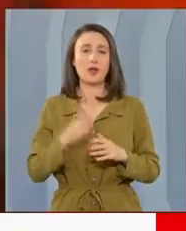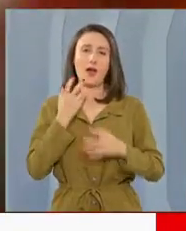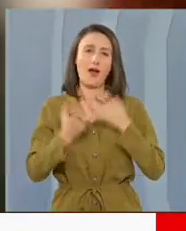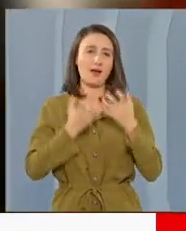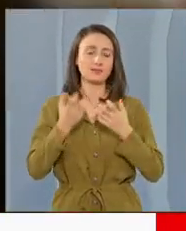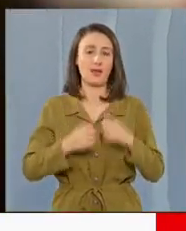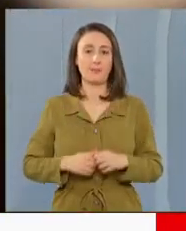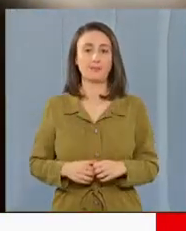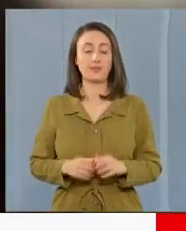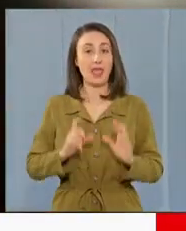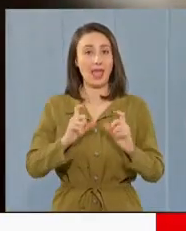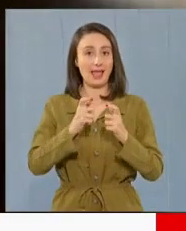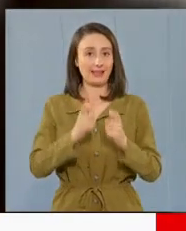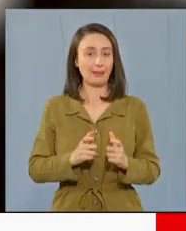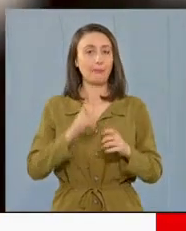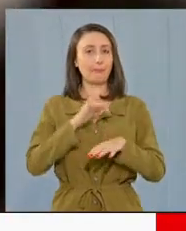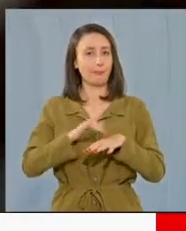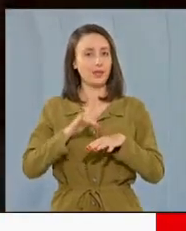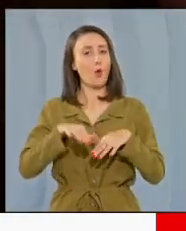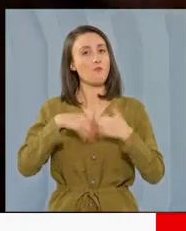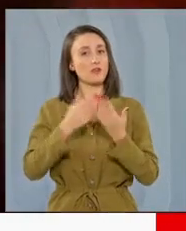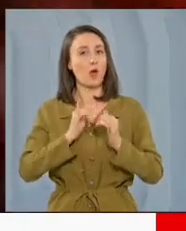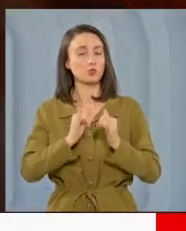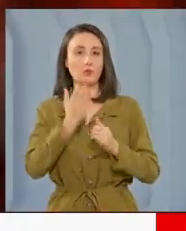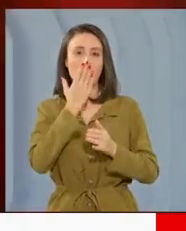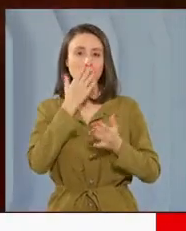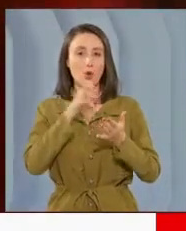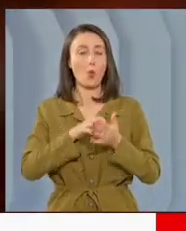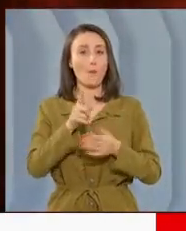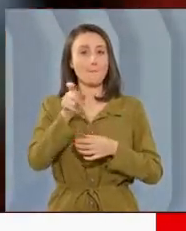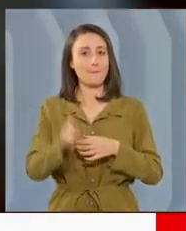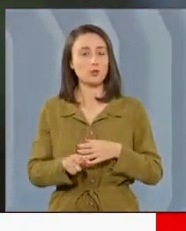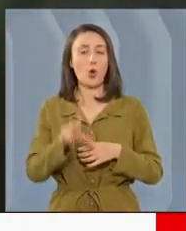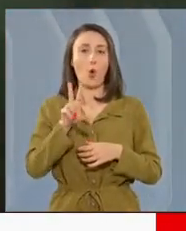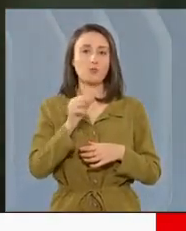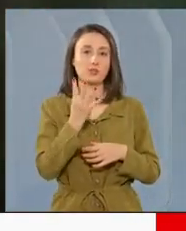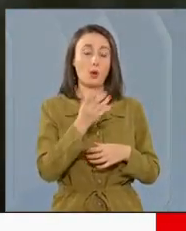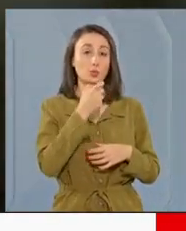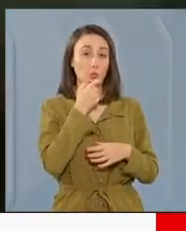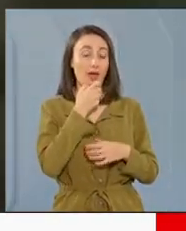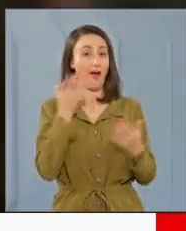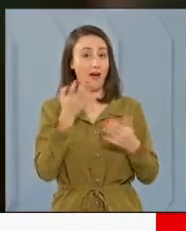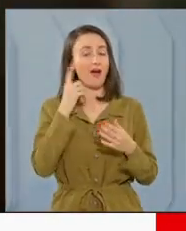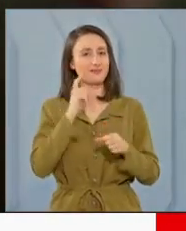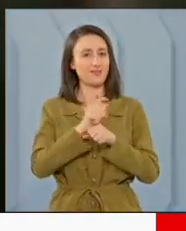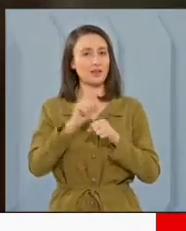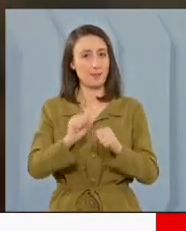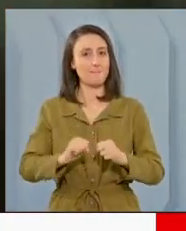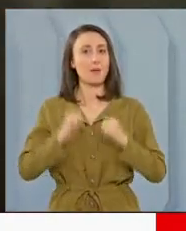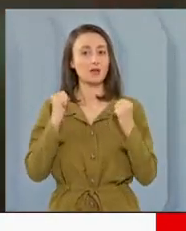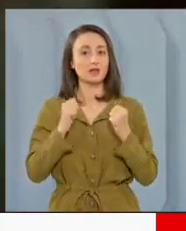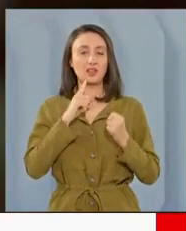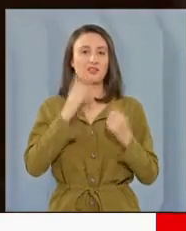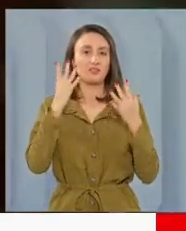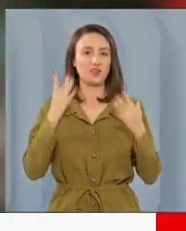ca o torță. Echipajele medicale au acordat ajutor la fața locului unei persoane de 84 de ani care a făcut atac de panică.